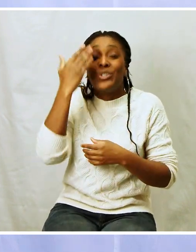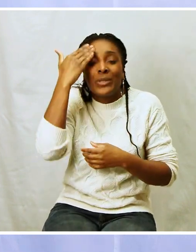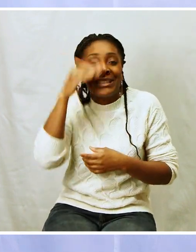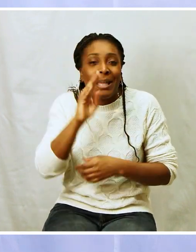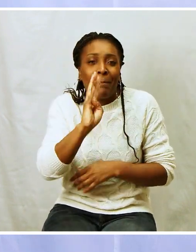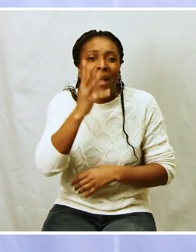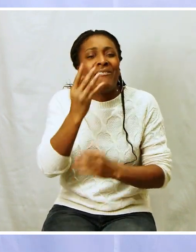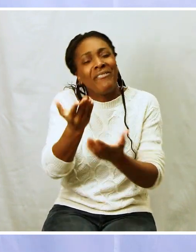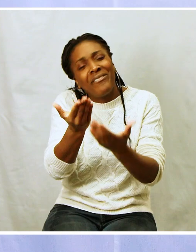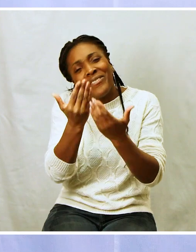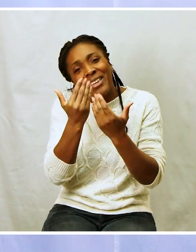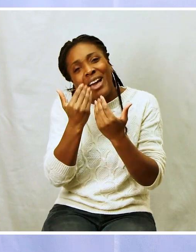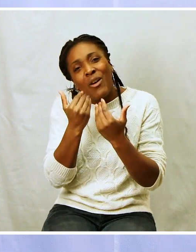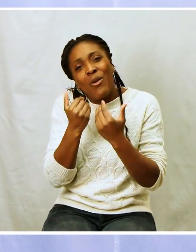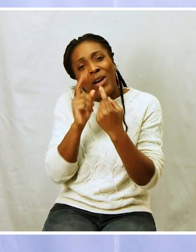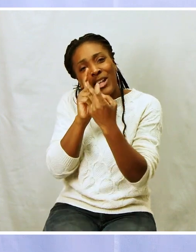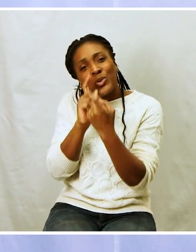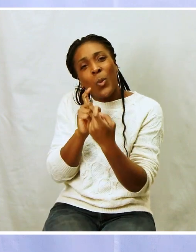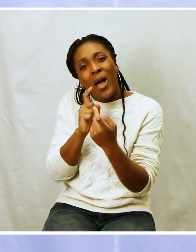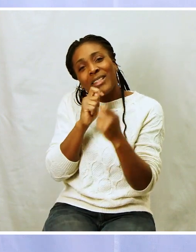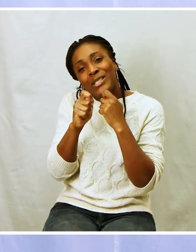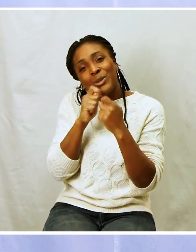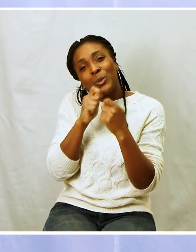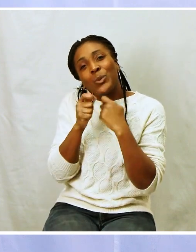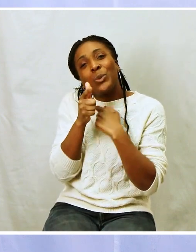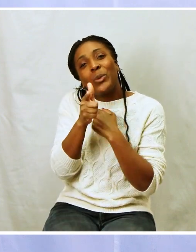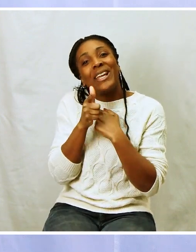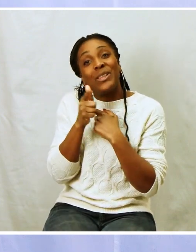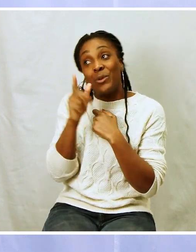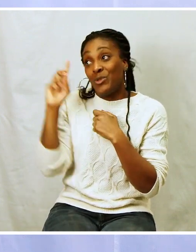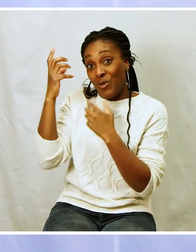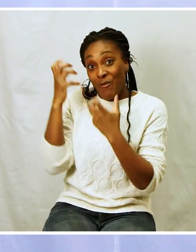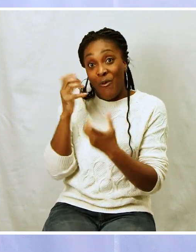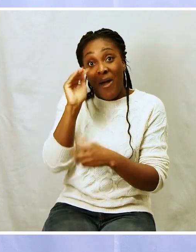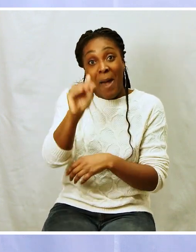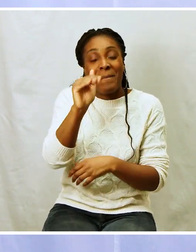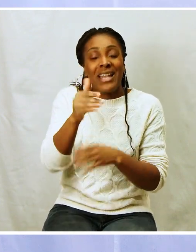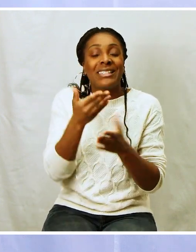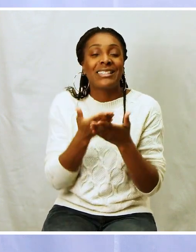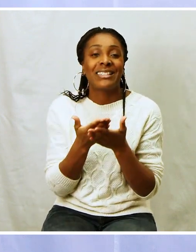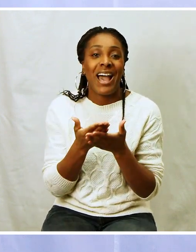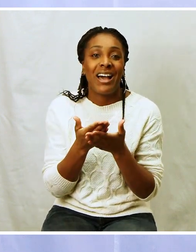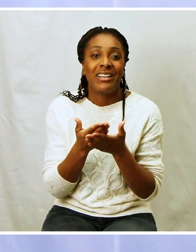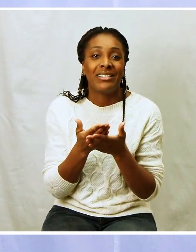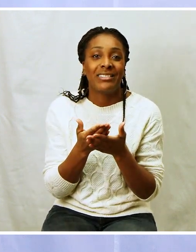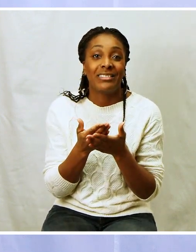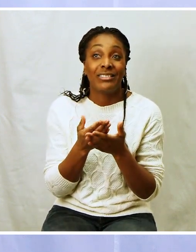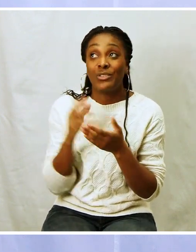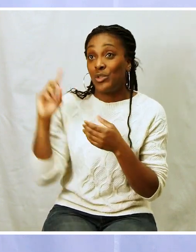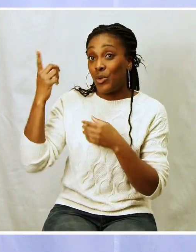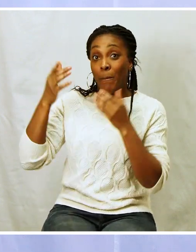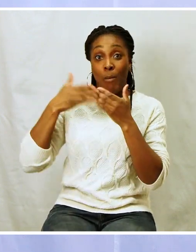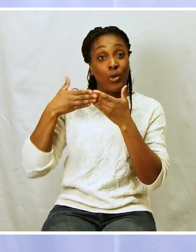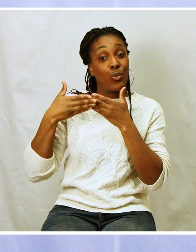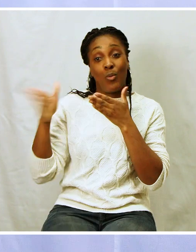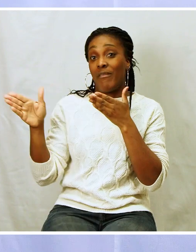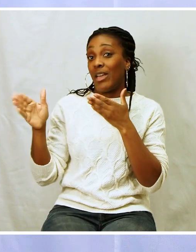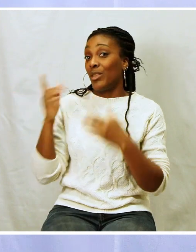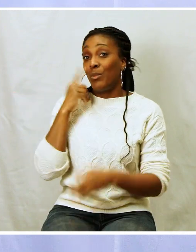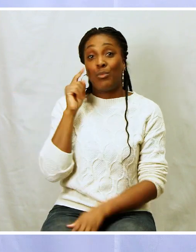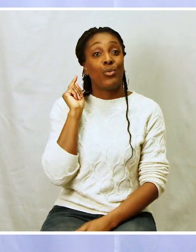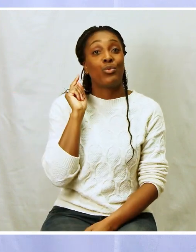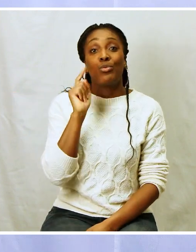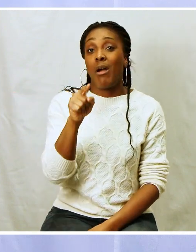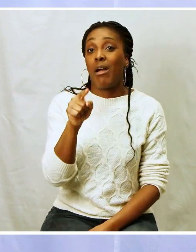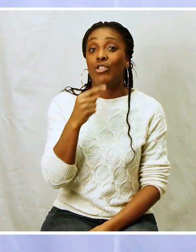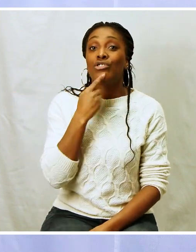moi, viens parler. On s'assoit et on discute. Est-ce que tu le veux aujourd'hui, mon frère, ma sœur? Parce que la porte, elle est ouverte pour toi, parce que tu es couvert par